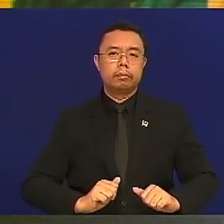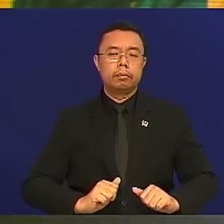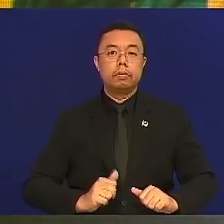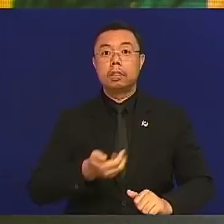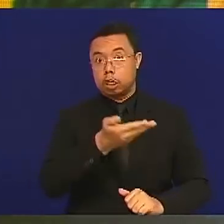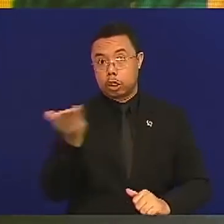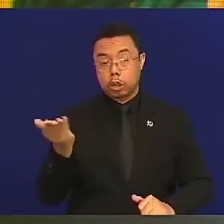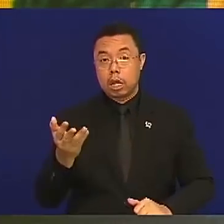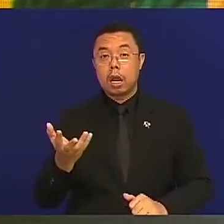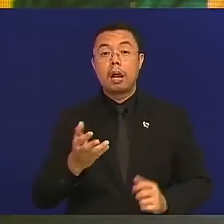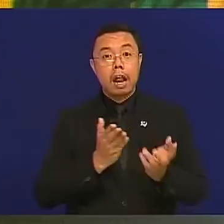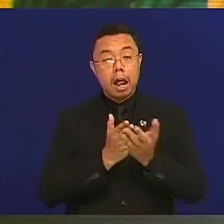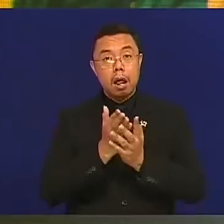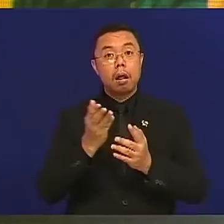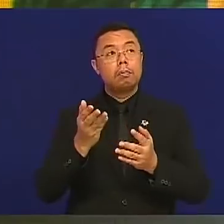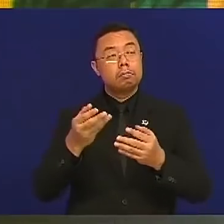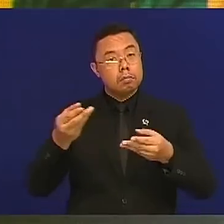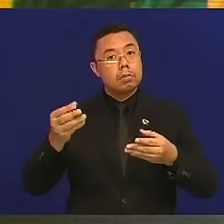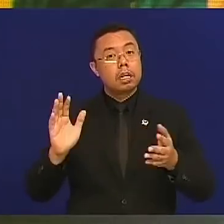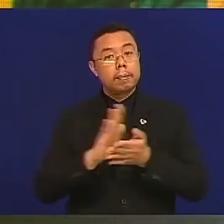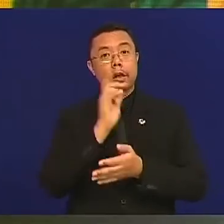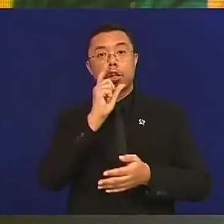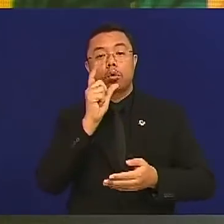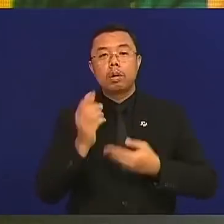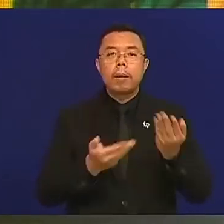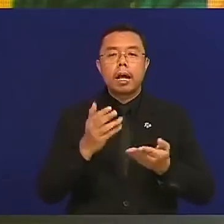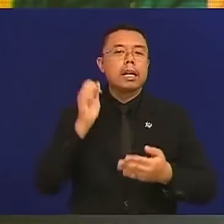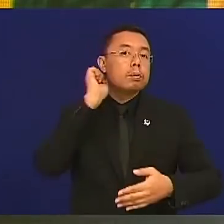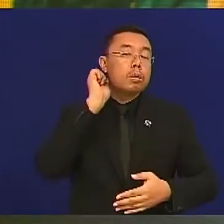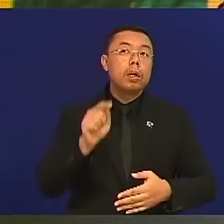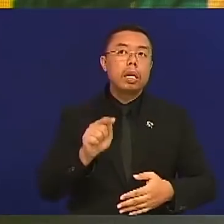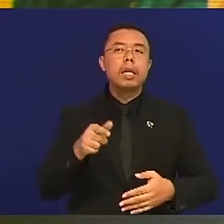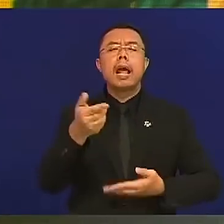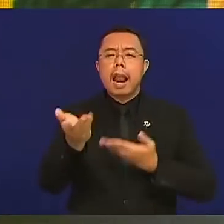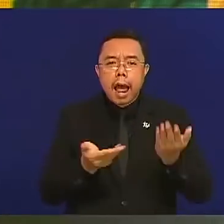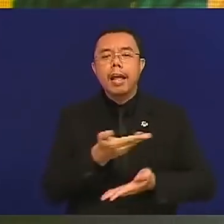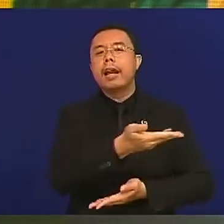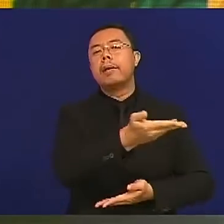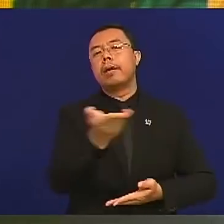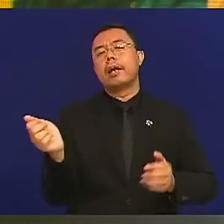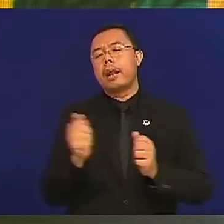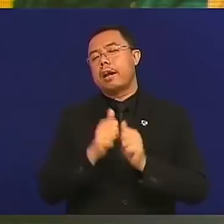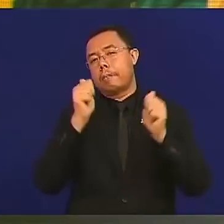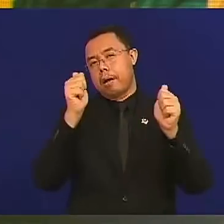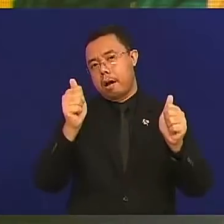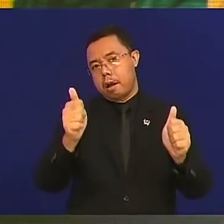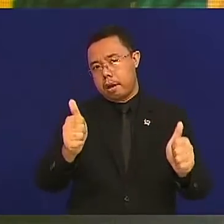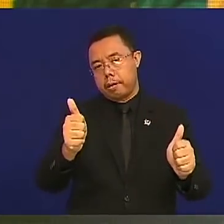Dan saudara yang memiliki kesempatan untuk melayani ibu-ibu ini, layani mereka dengan baik.